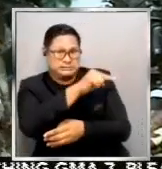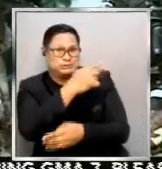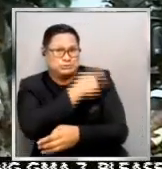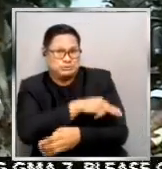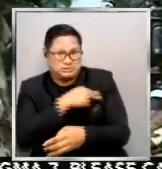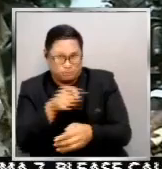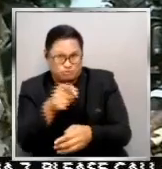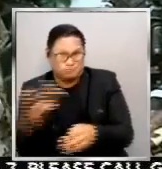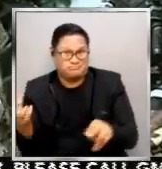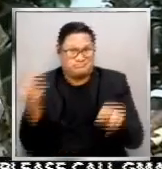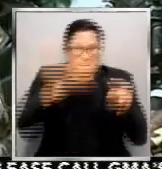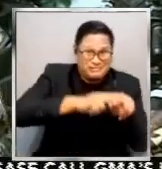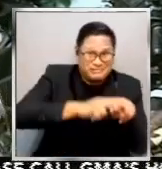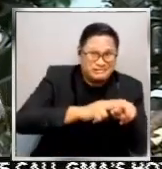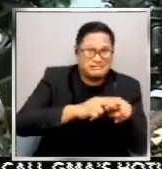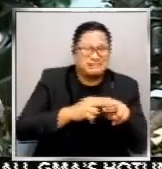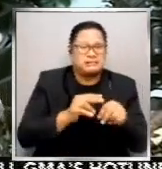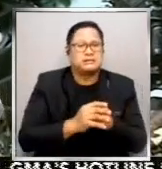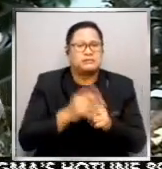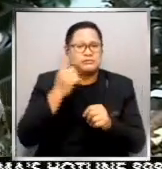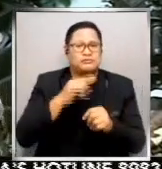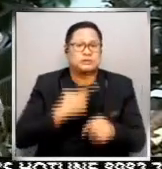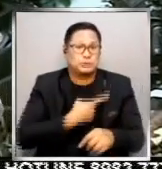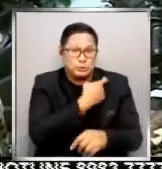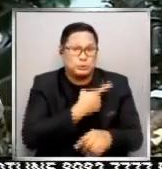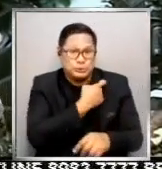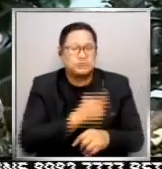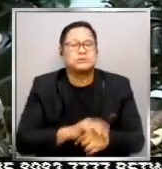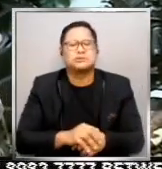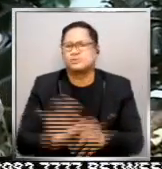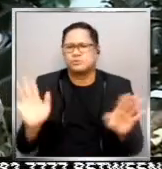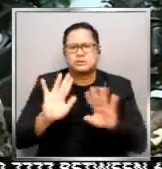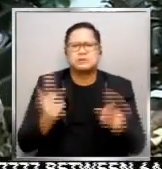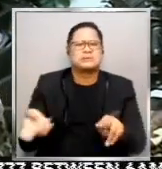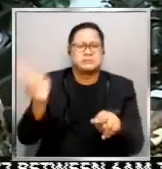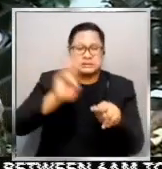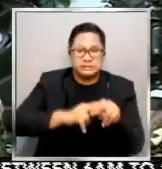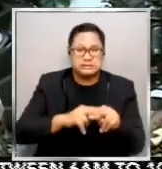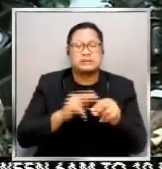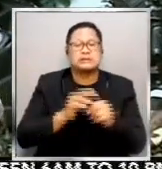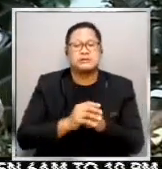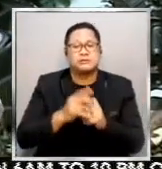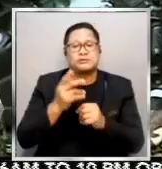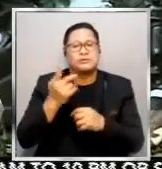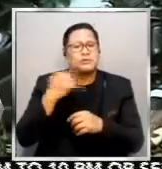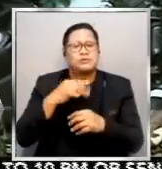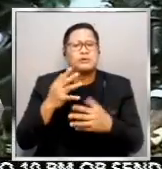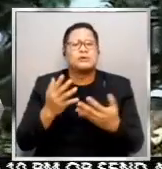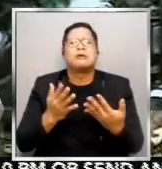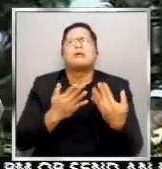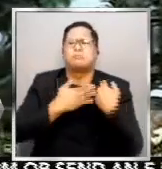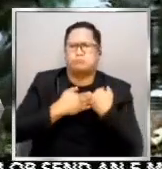ng mga na-injury. Huwag na lang. Huwag na tayong padagdag pa sa overburdened